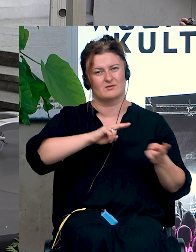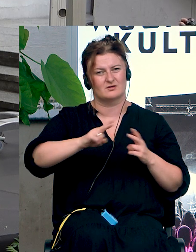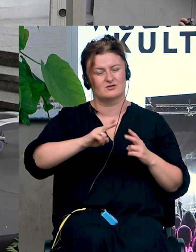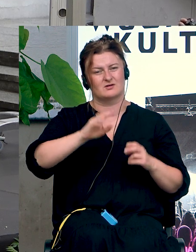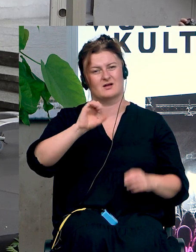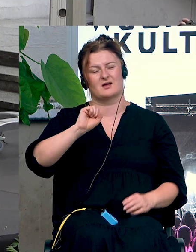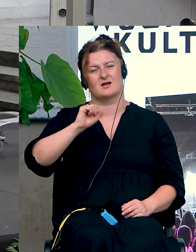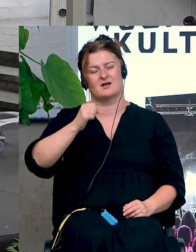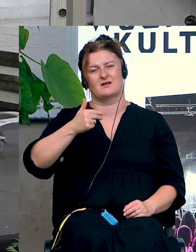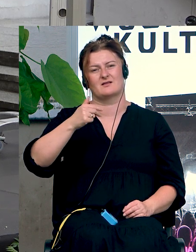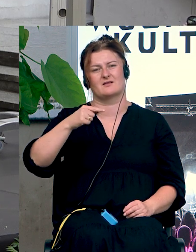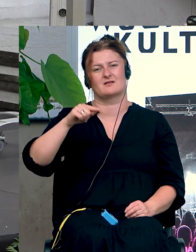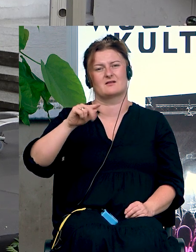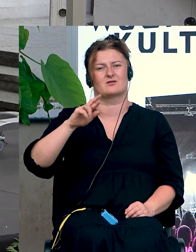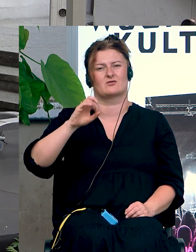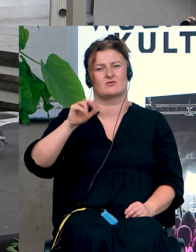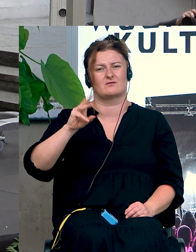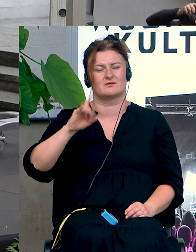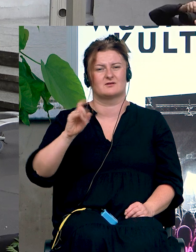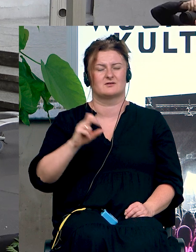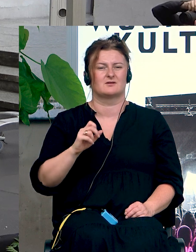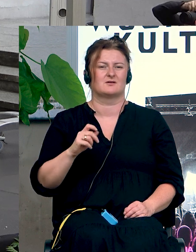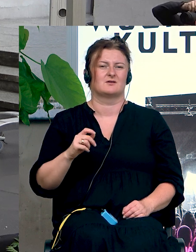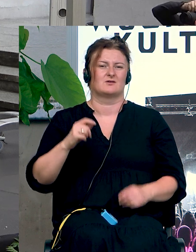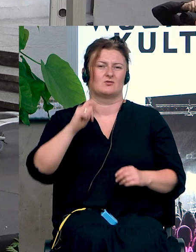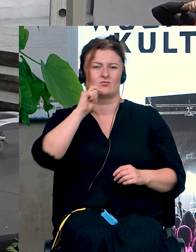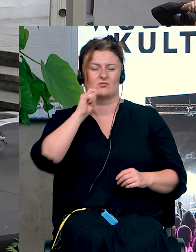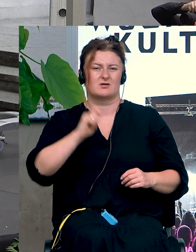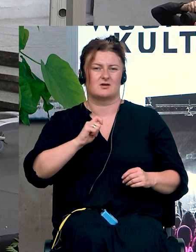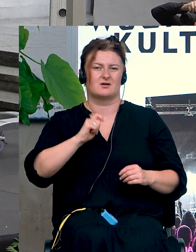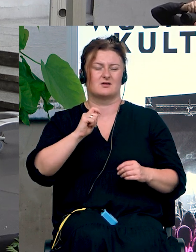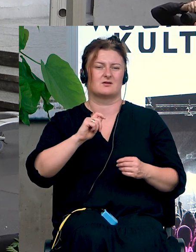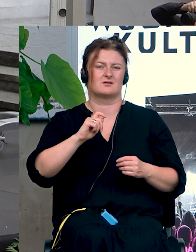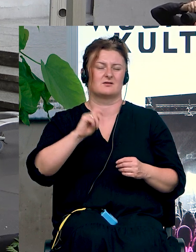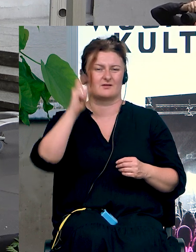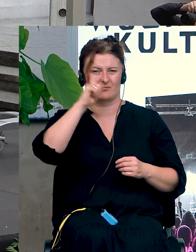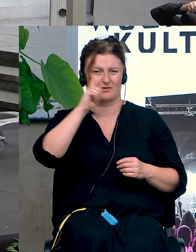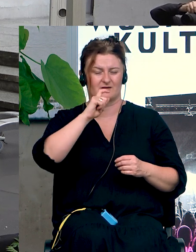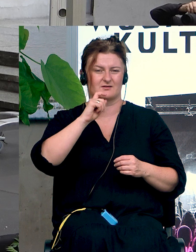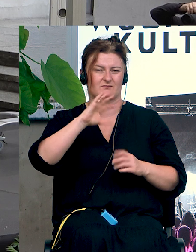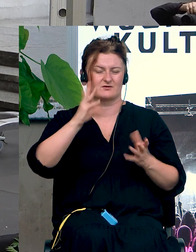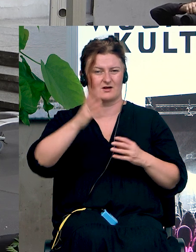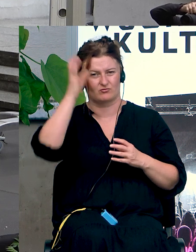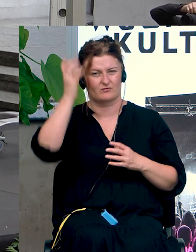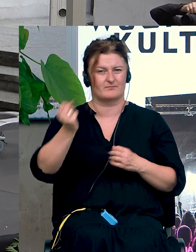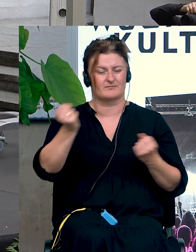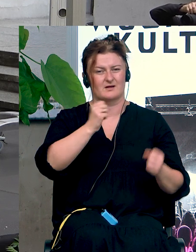на німецький ринок всіх українських авторів і авторок. І ось колись Клаудія Дате, ще не знаючи мене,